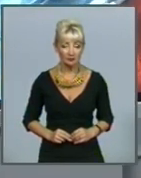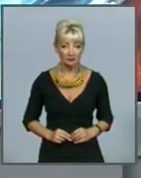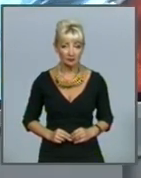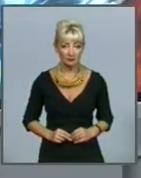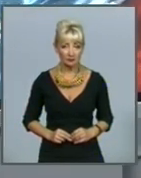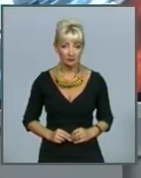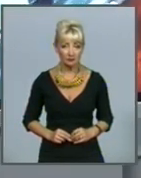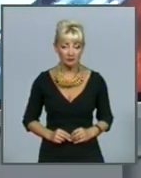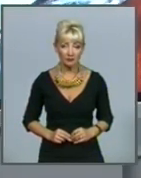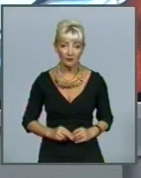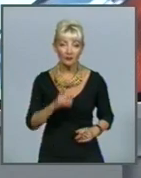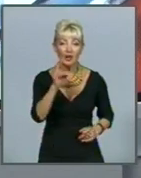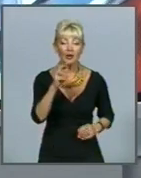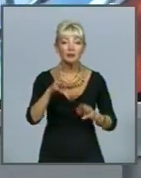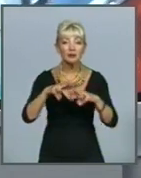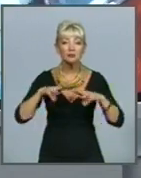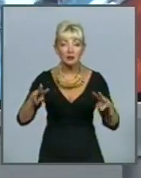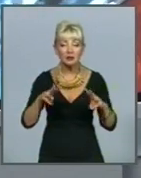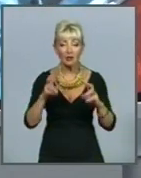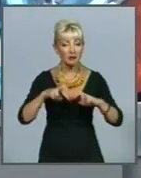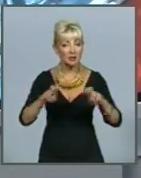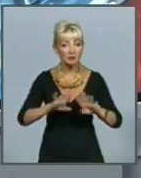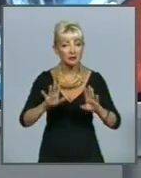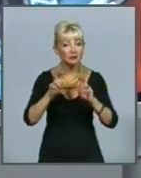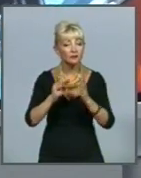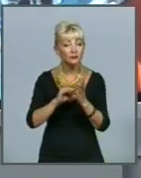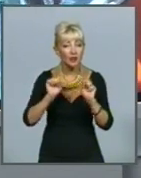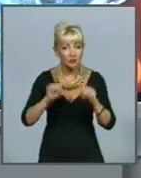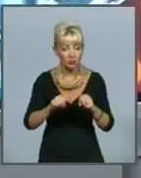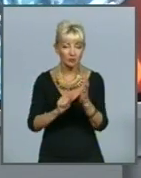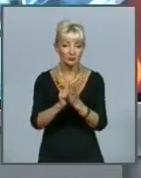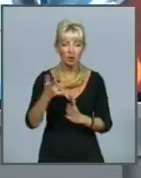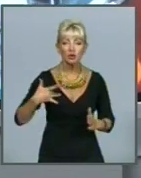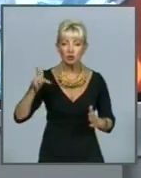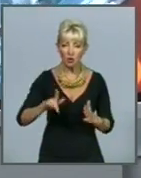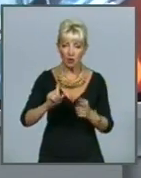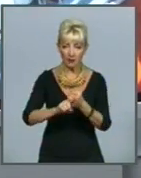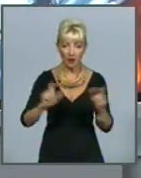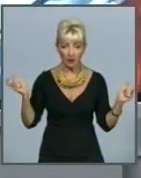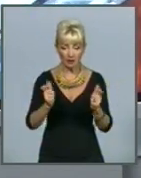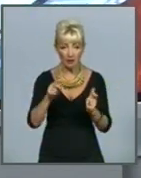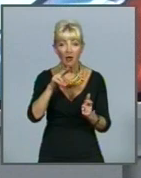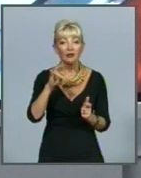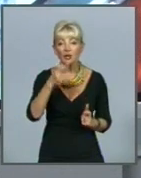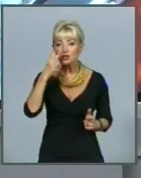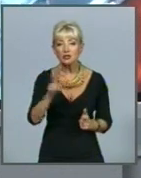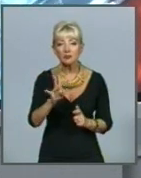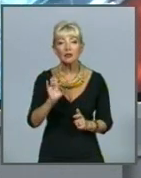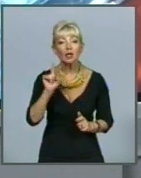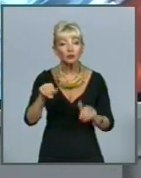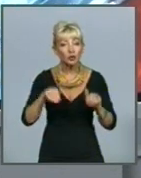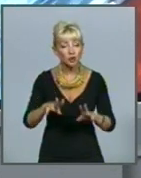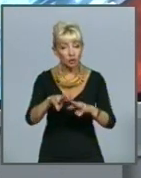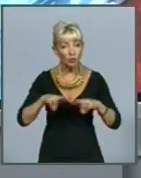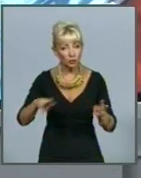Кабінет міністрів не розглядає можливість повторного введення жорсткого карантину. Навіть не дивлячись на те рішення уряду подовжити обмеження до